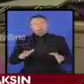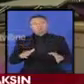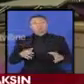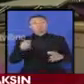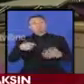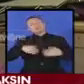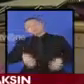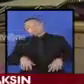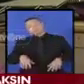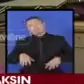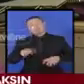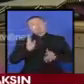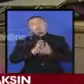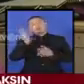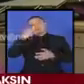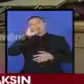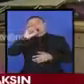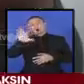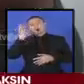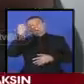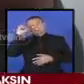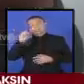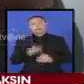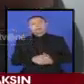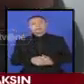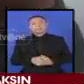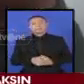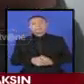Nah itu lemes semua, langsung nggak bisa bicara apa-apa.